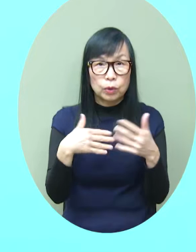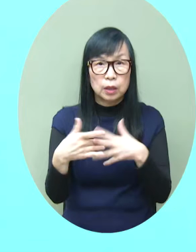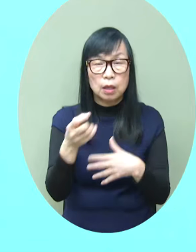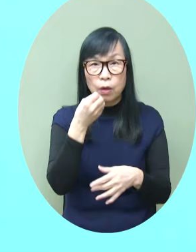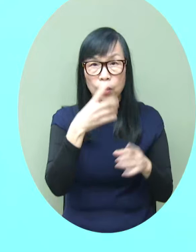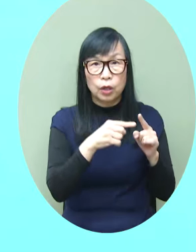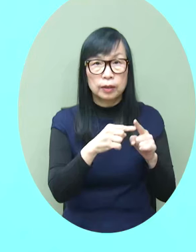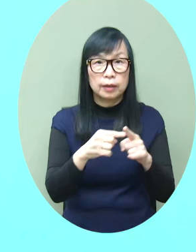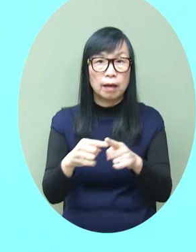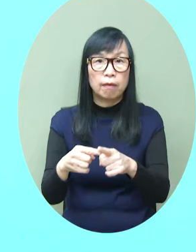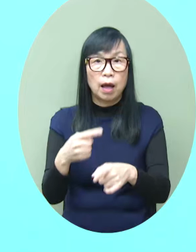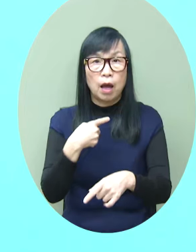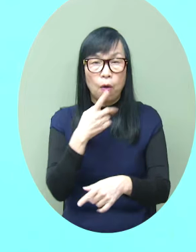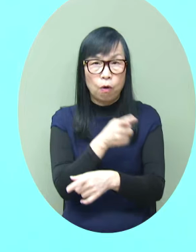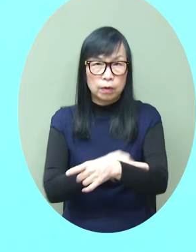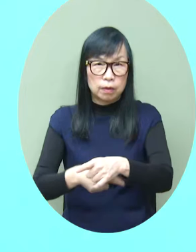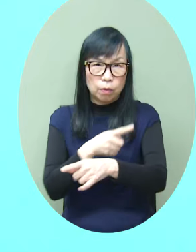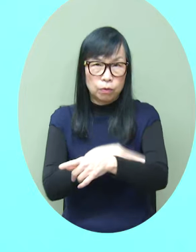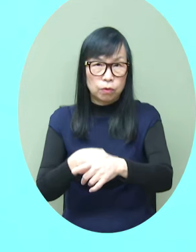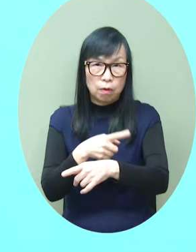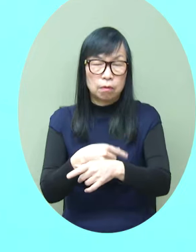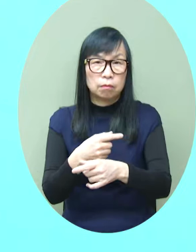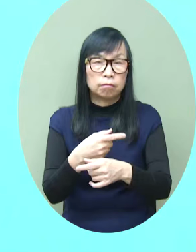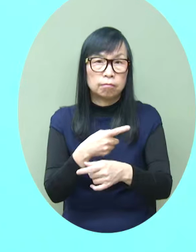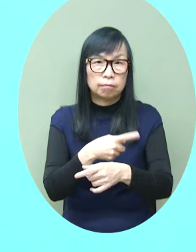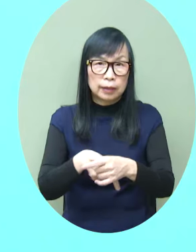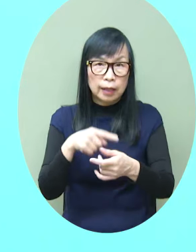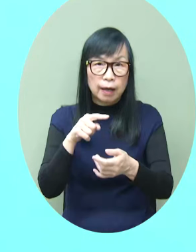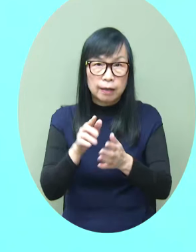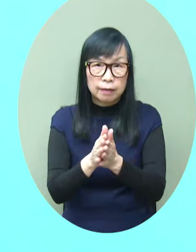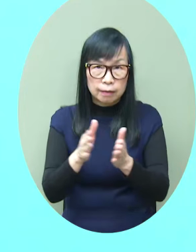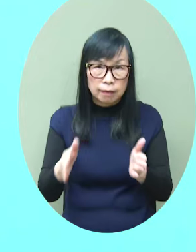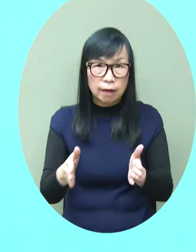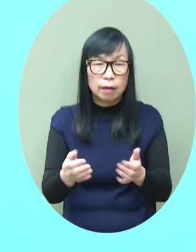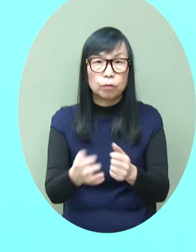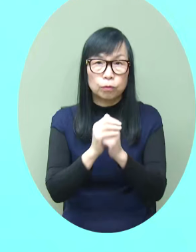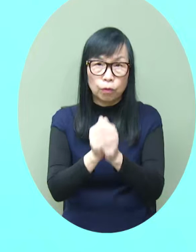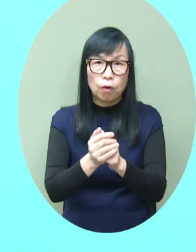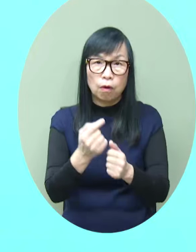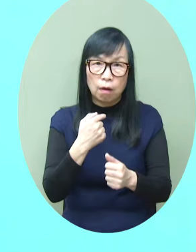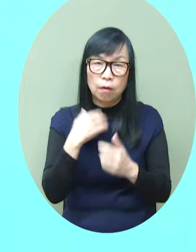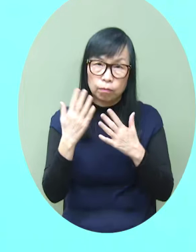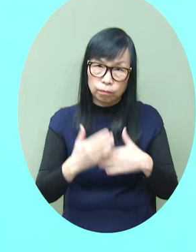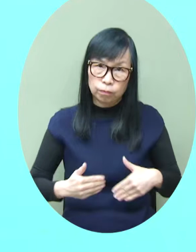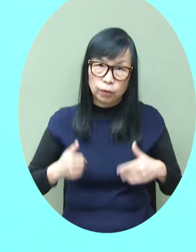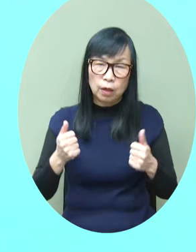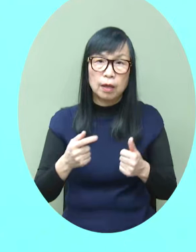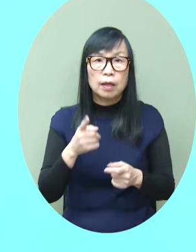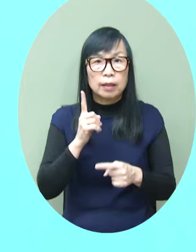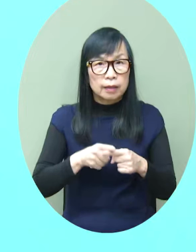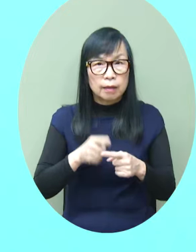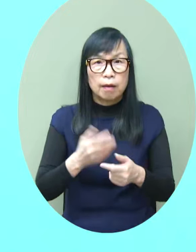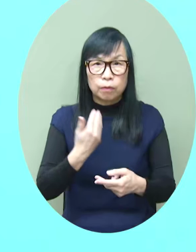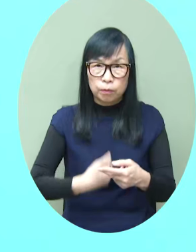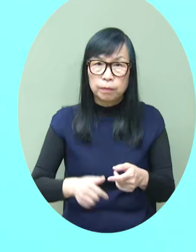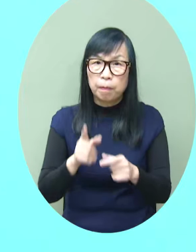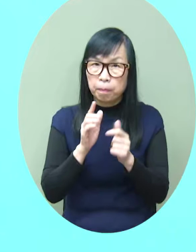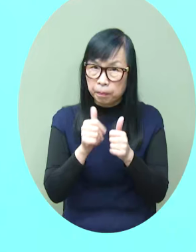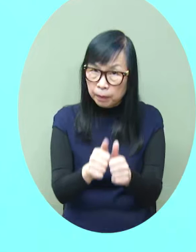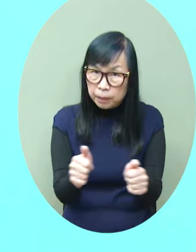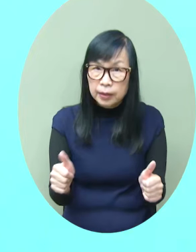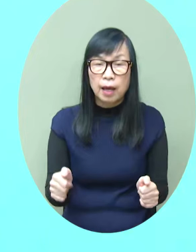民咧，喺我受傷期間送上嘅祝福希望我早日康復咧，係表示衷心嘅感謝嚇。